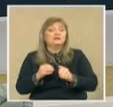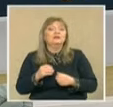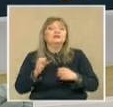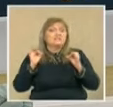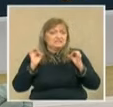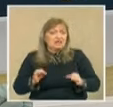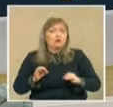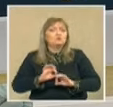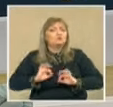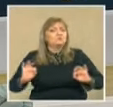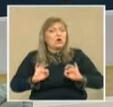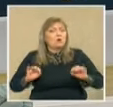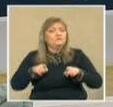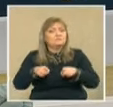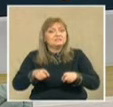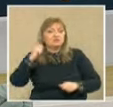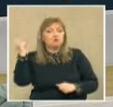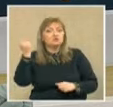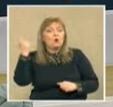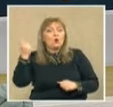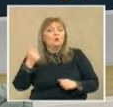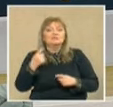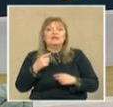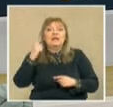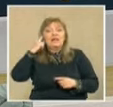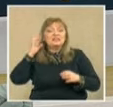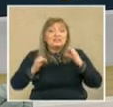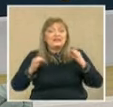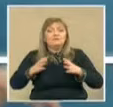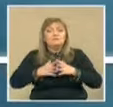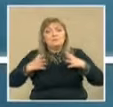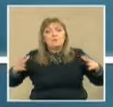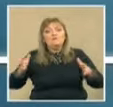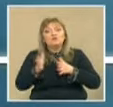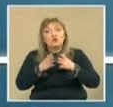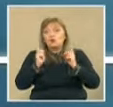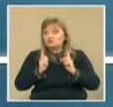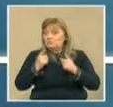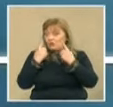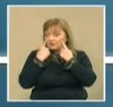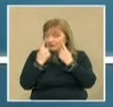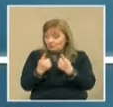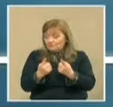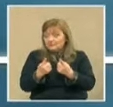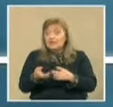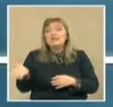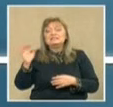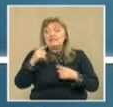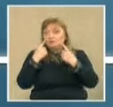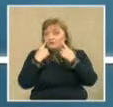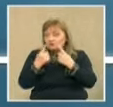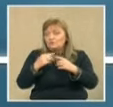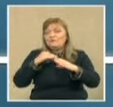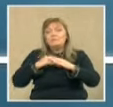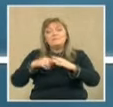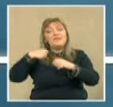сериозно се готвим за този концерт. Надявам се повече хора да могат да го видят. Сигурна съм, че ще има голям интерес, пък и след това на видео ще ги видим. Пожелавам